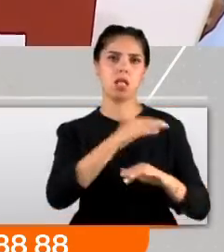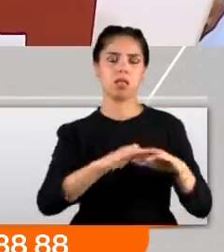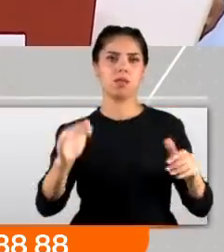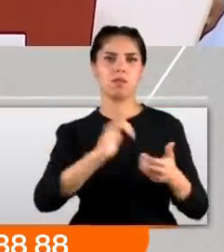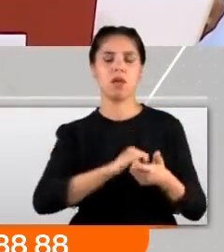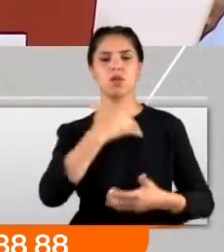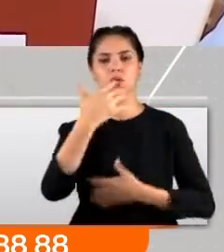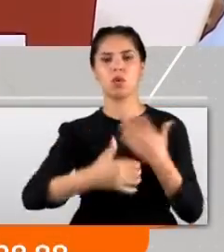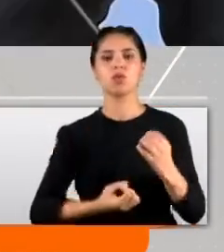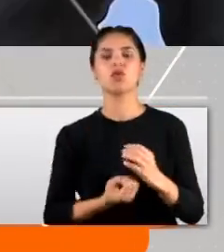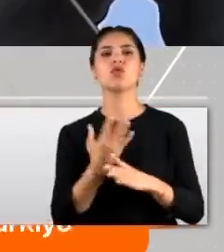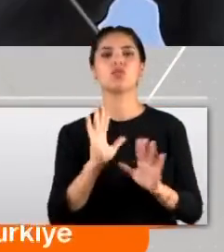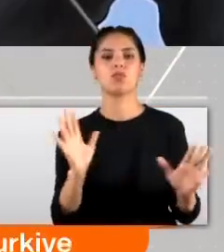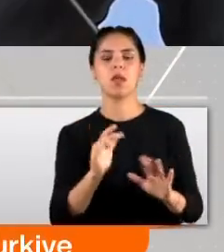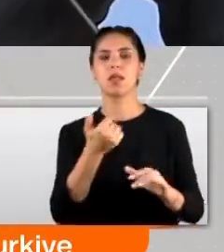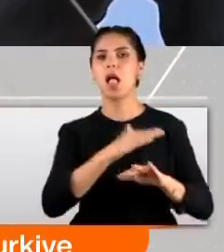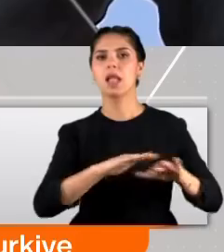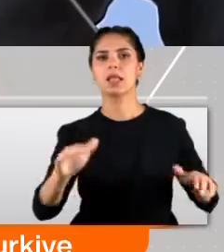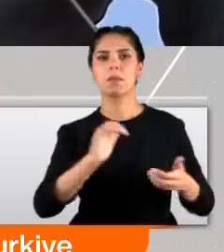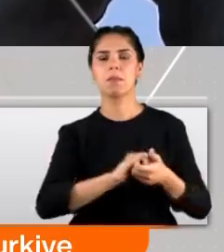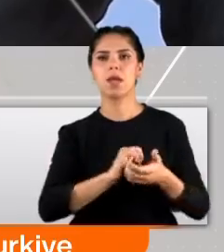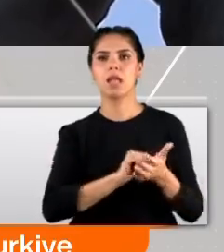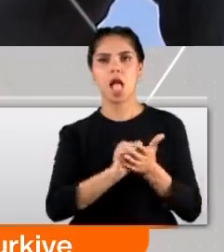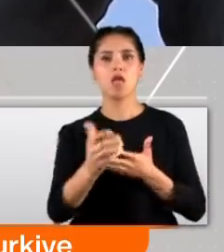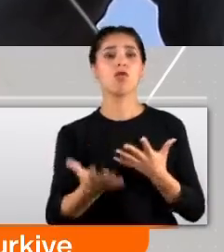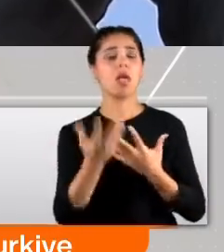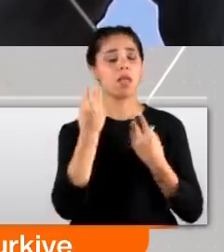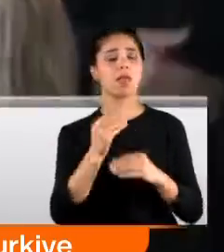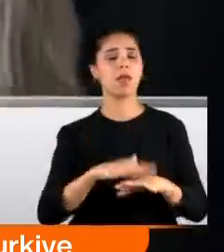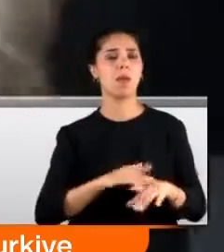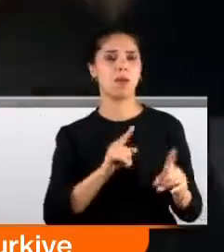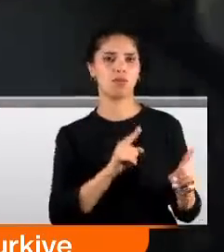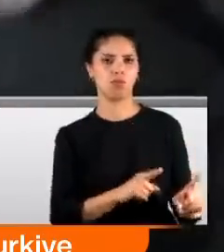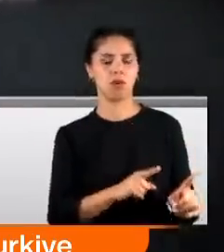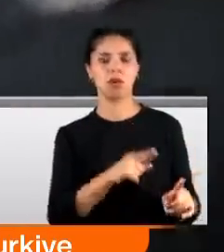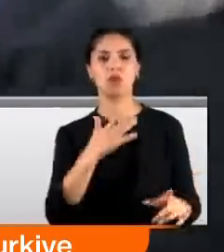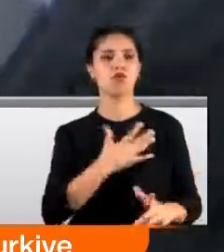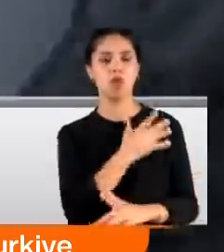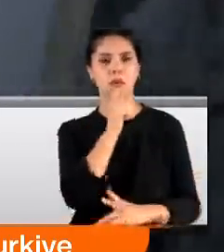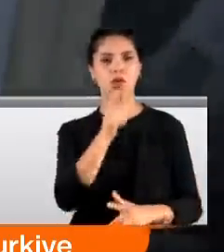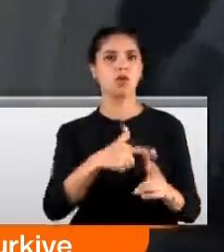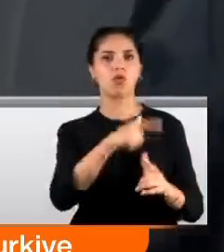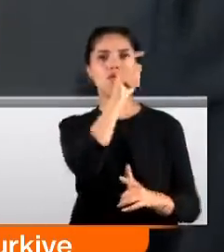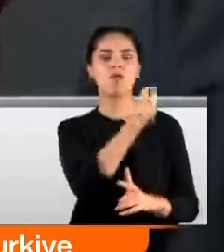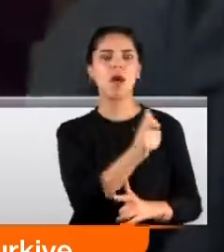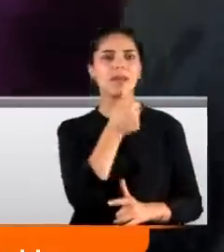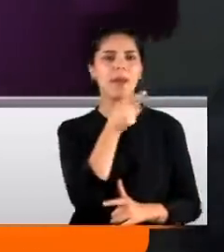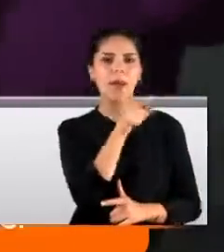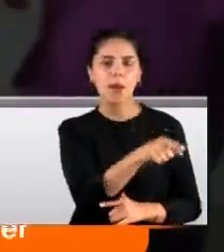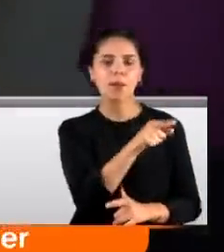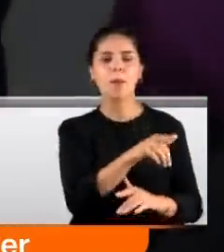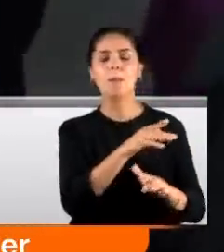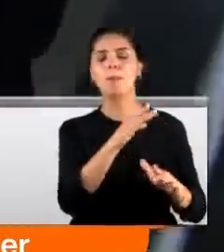kaos, kargaşa çıkmaz. Altılı masa her şeyin en iyisini yapacaktır. CHP sözcüsü Faik Öztrak,